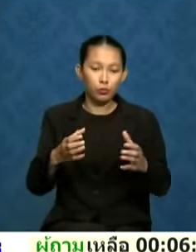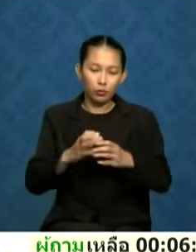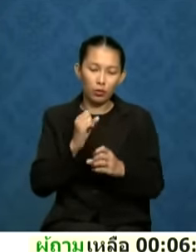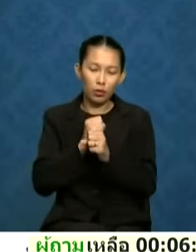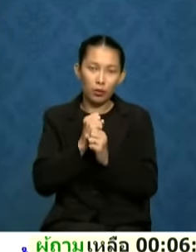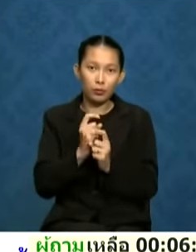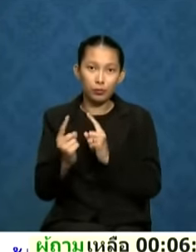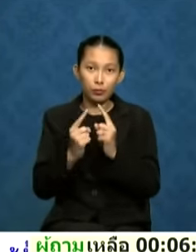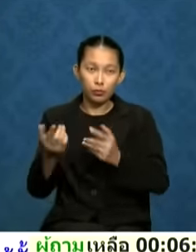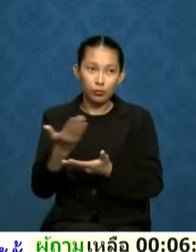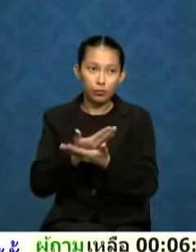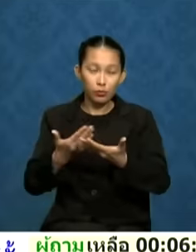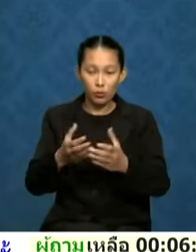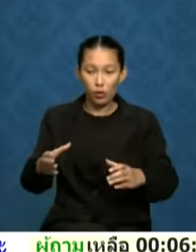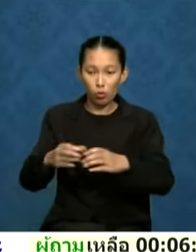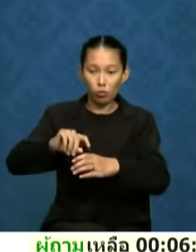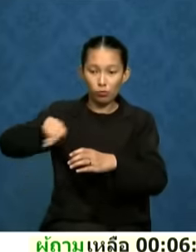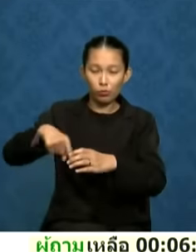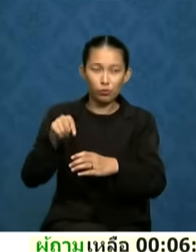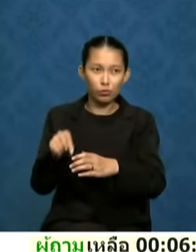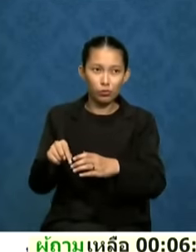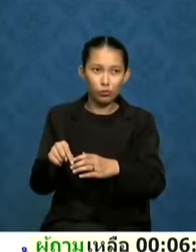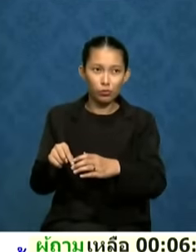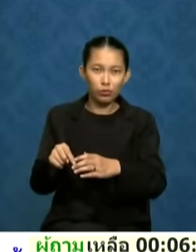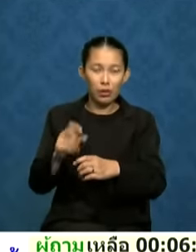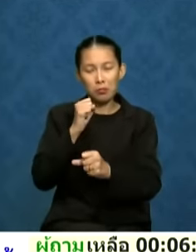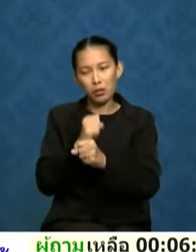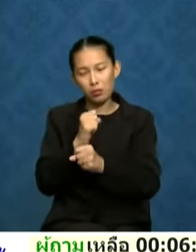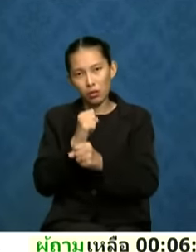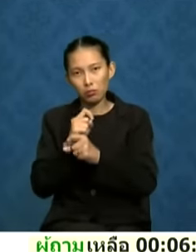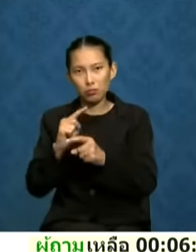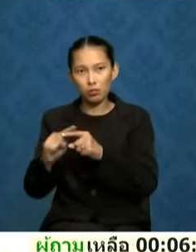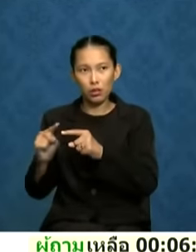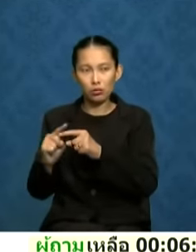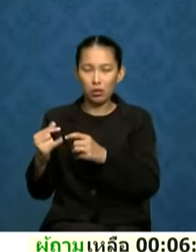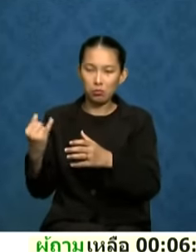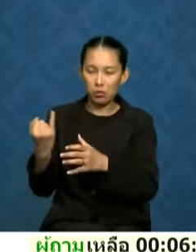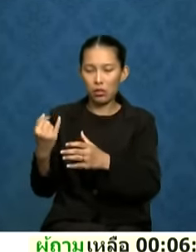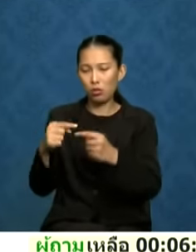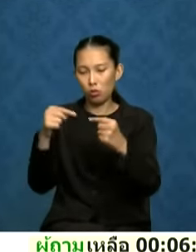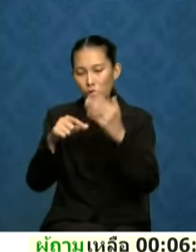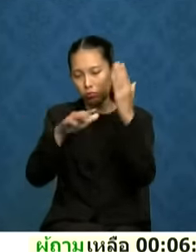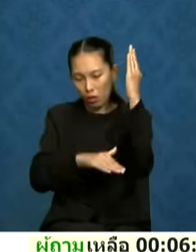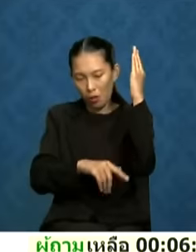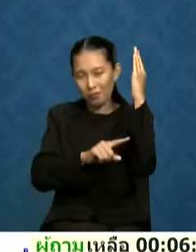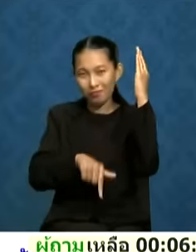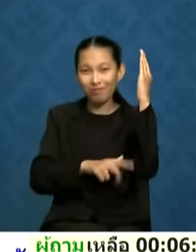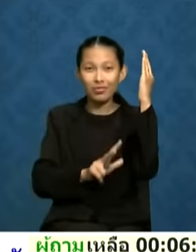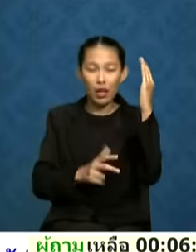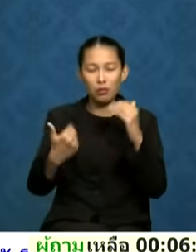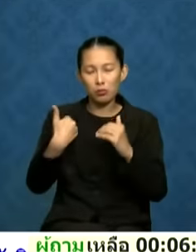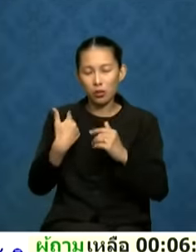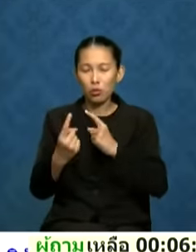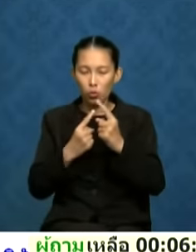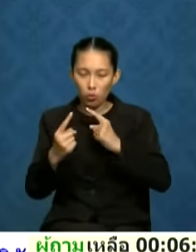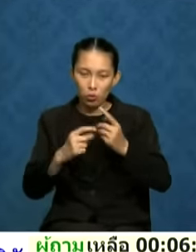เจจากับกุมผู้ผู้ก่อการในสิท 3 จัหวดภาคต้ายก็มีการแ้ไขคุย